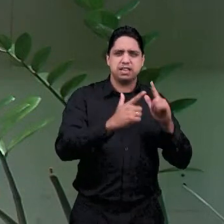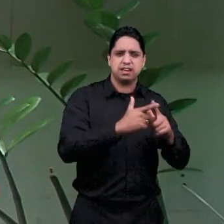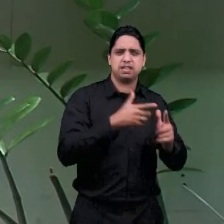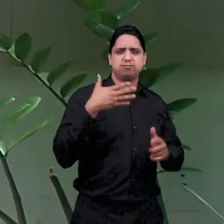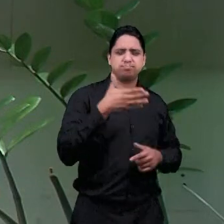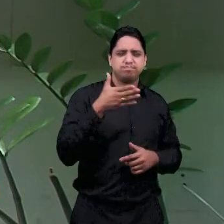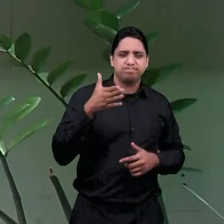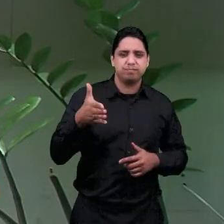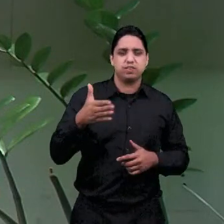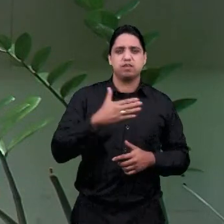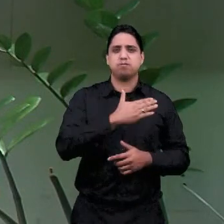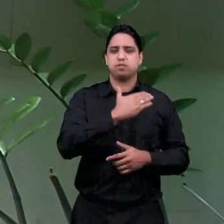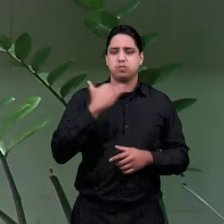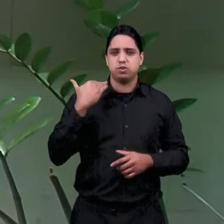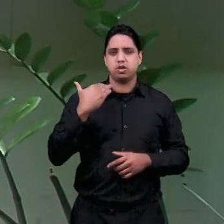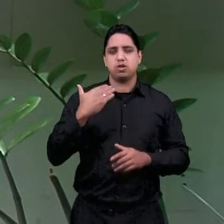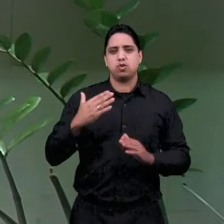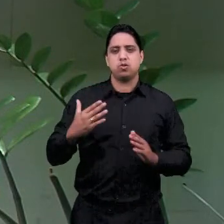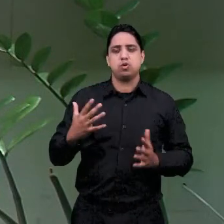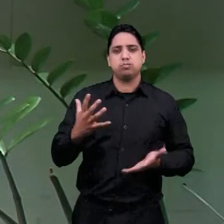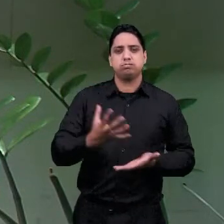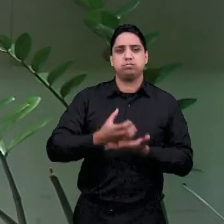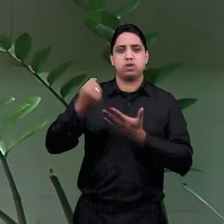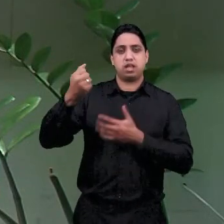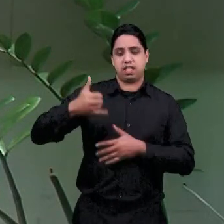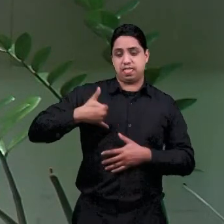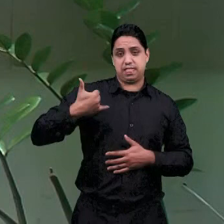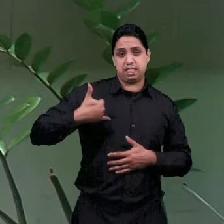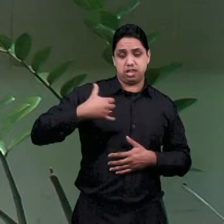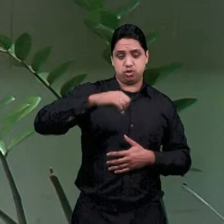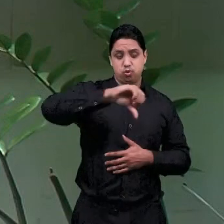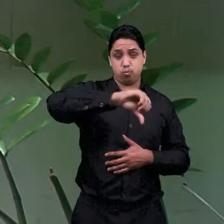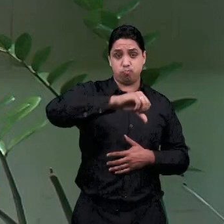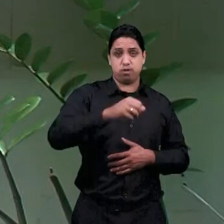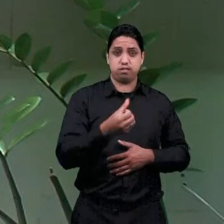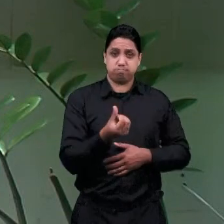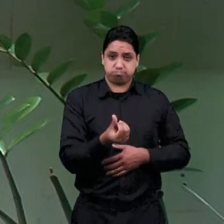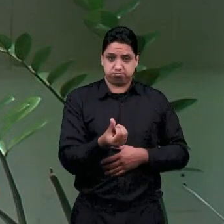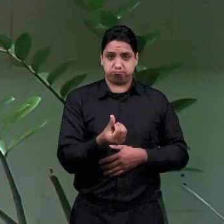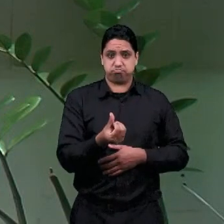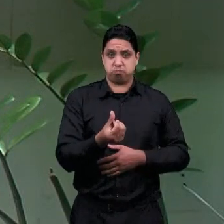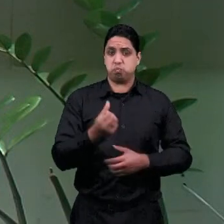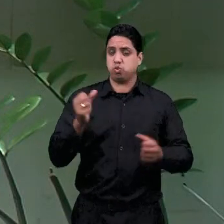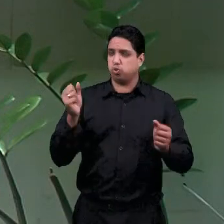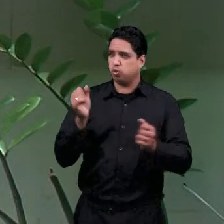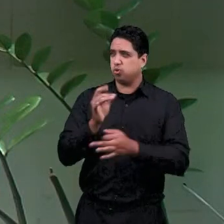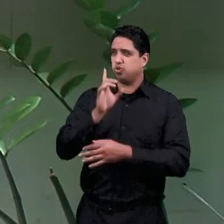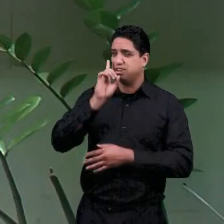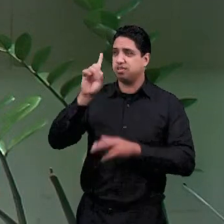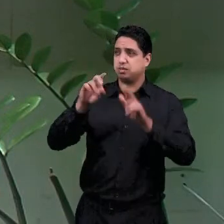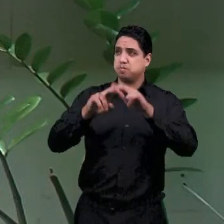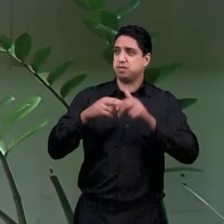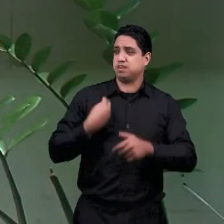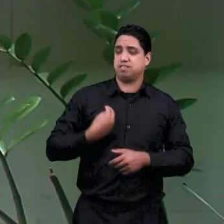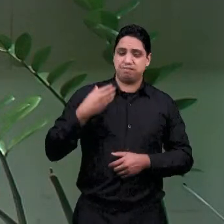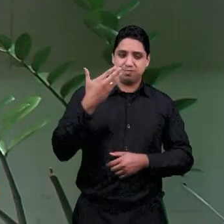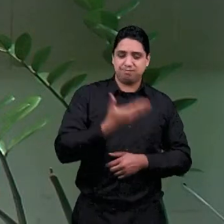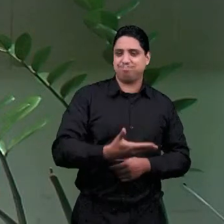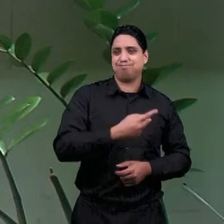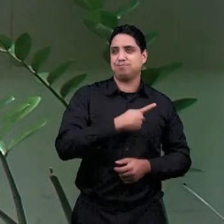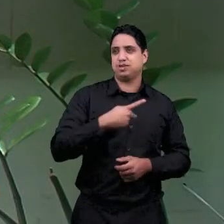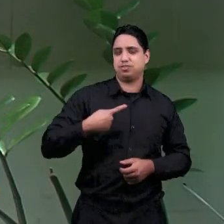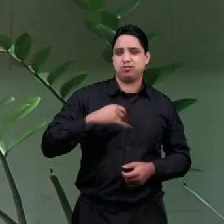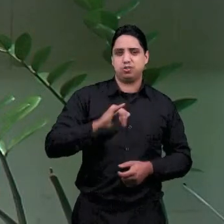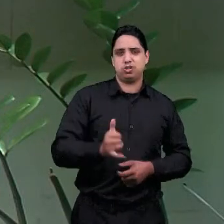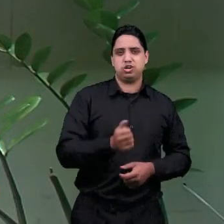Il est passé au Seigneur à 96 ans d'âge. Nous glorifions le nom du Seigneur pour la vie de notre bien-aimé